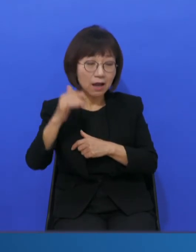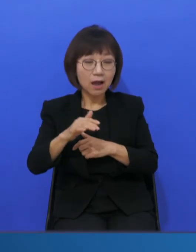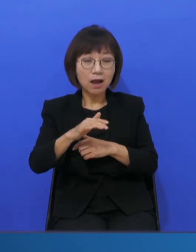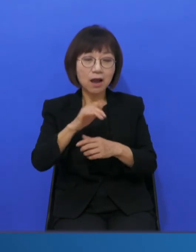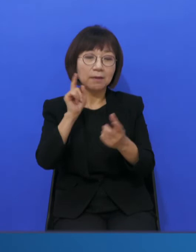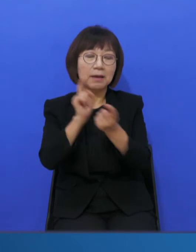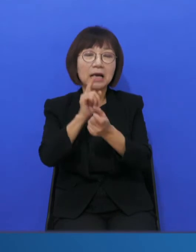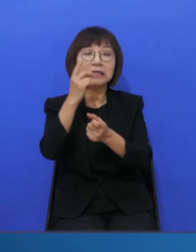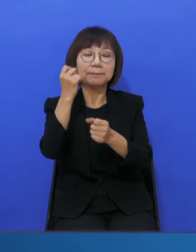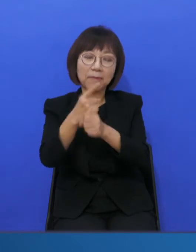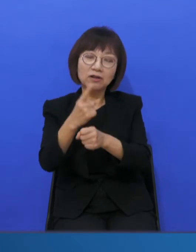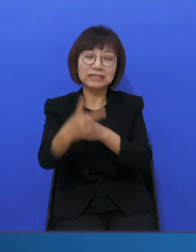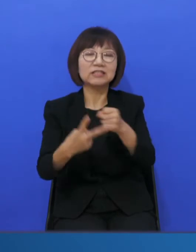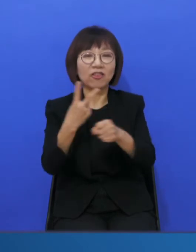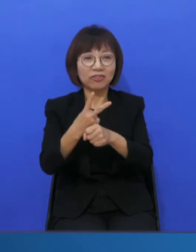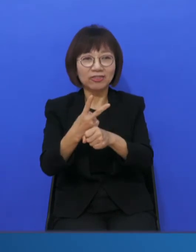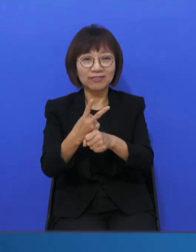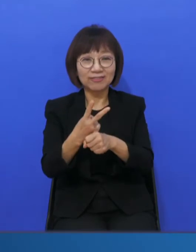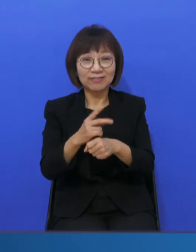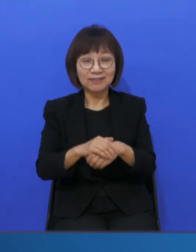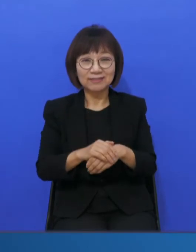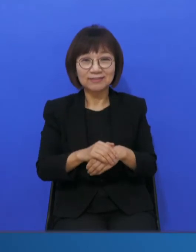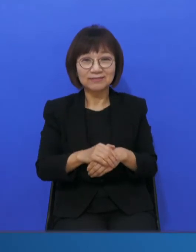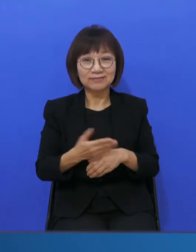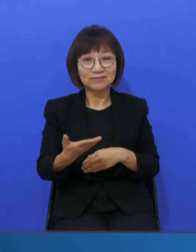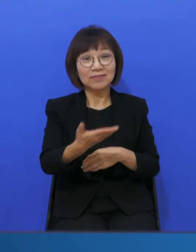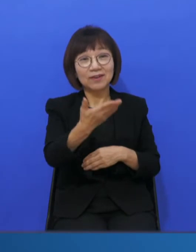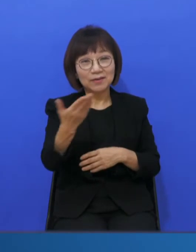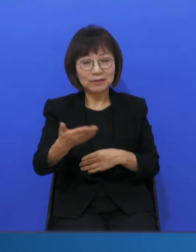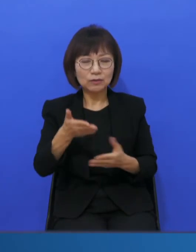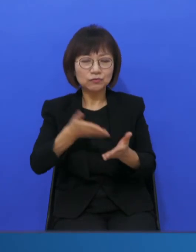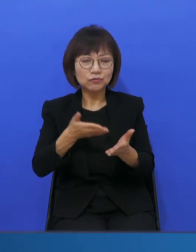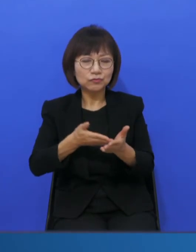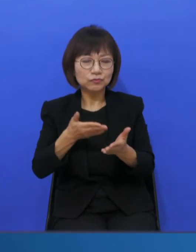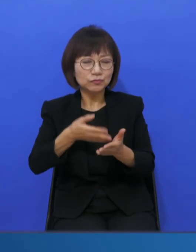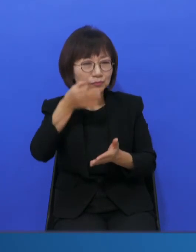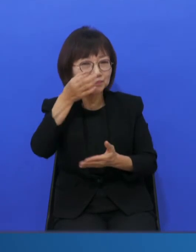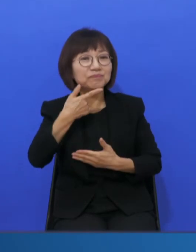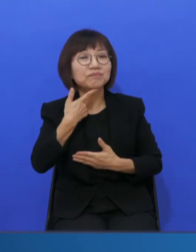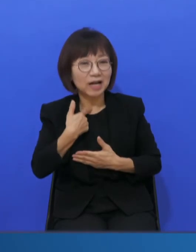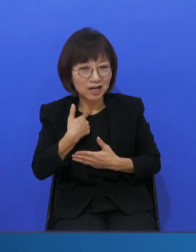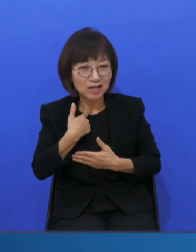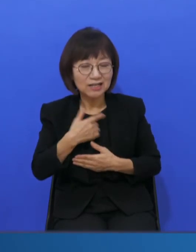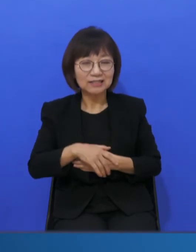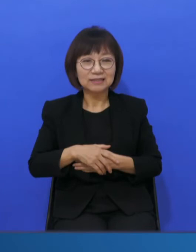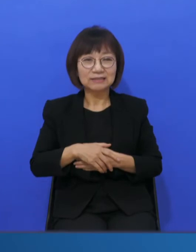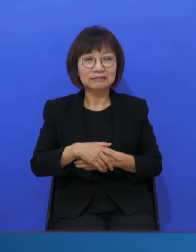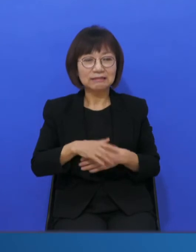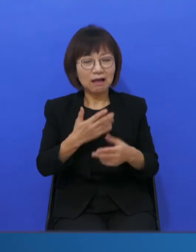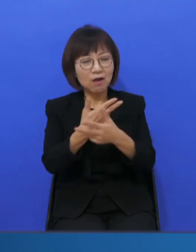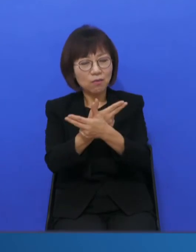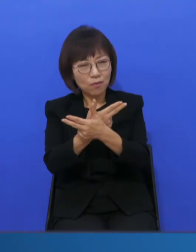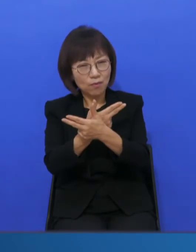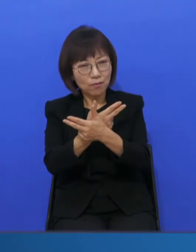지 2년의 시간이 흘렀습니다. 성도 여러분들도 뉴스를 통해 많이 들으셨겠지만